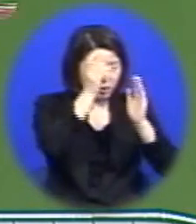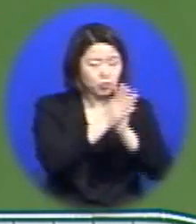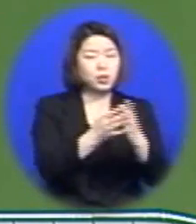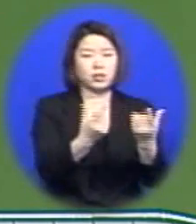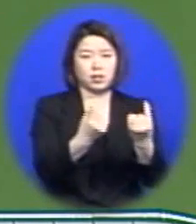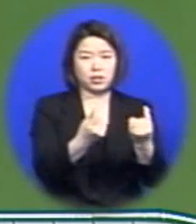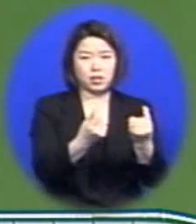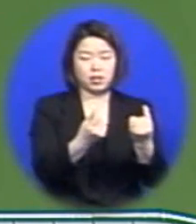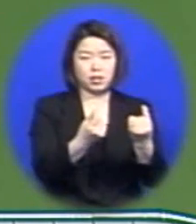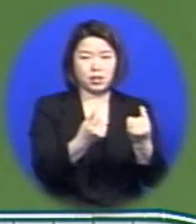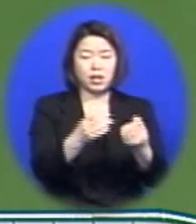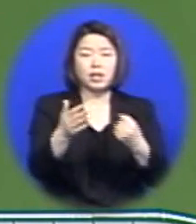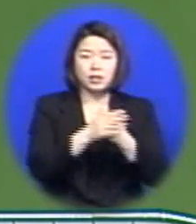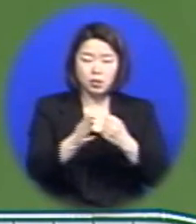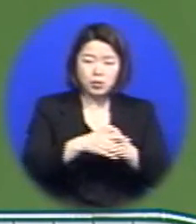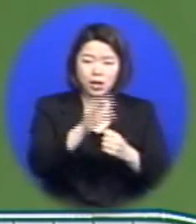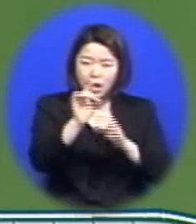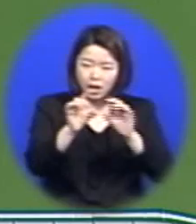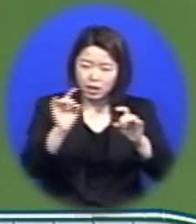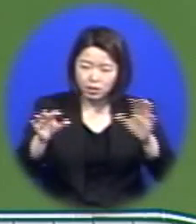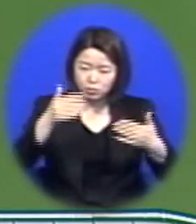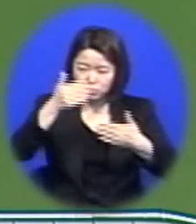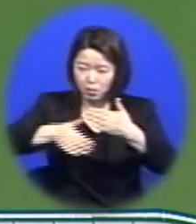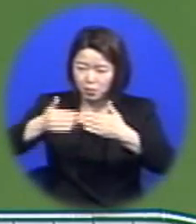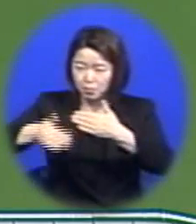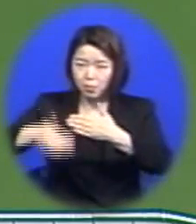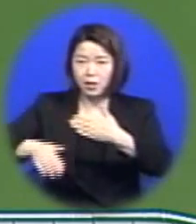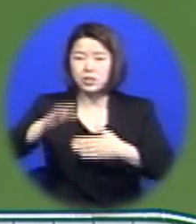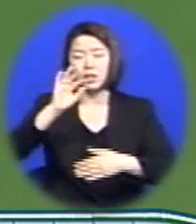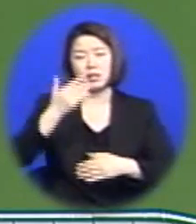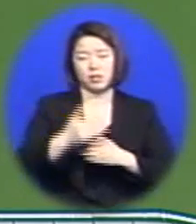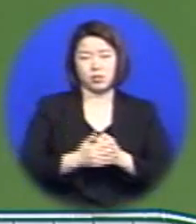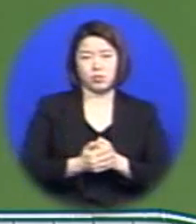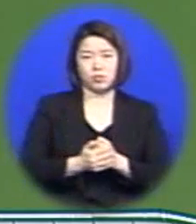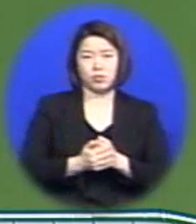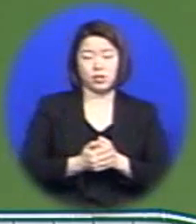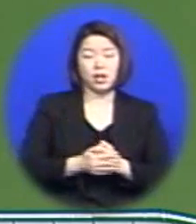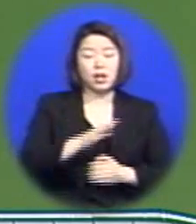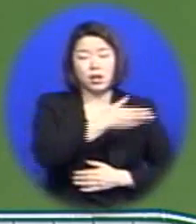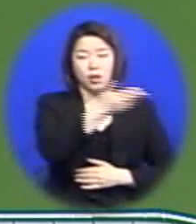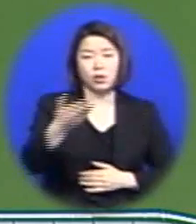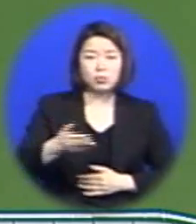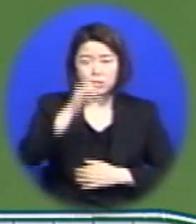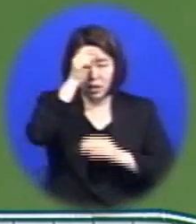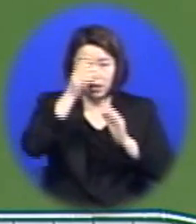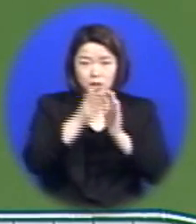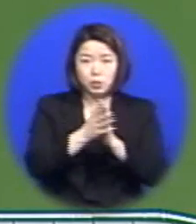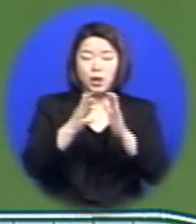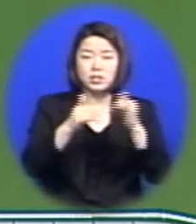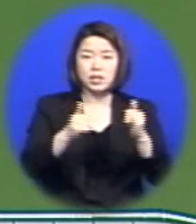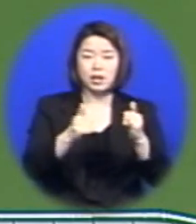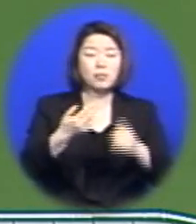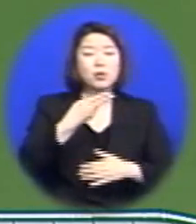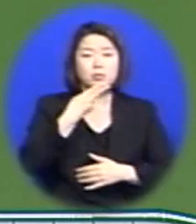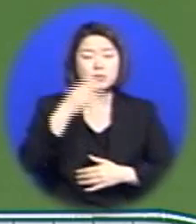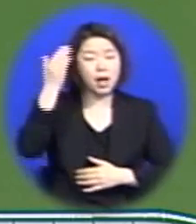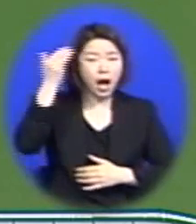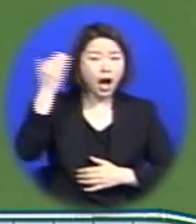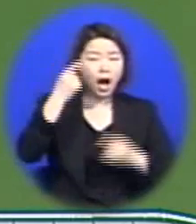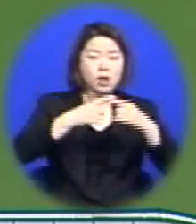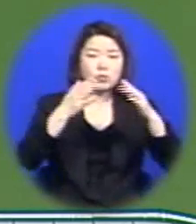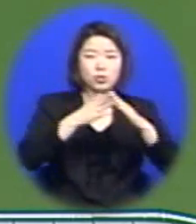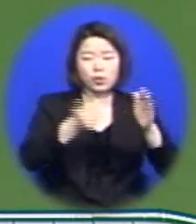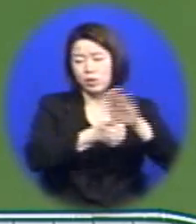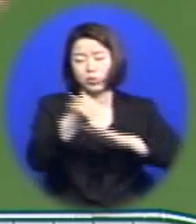사람이 하나둘 떨어져 나가는 거예요 여러분 기도하는 사람이 없으면 한국 교회 소망 없어요 기도하는